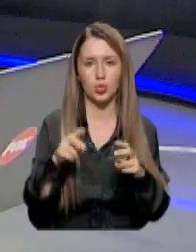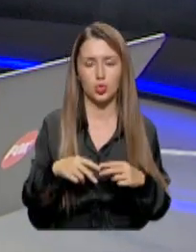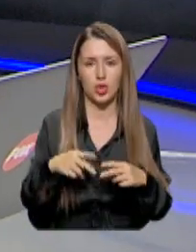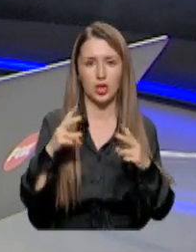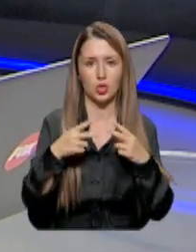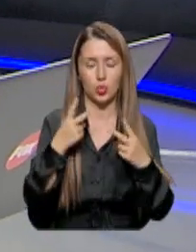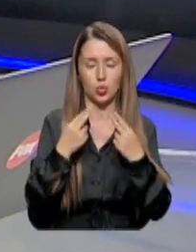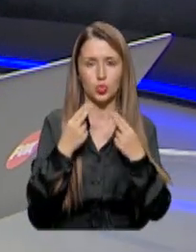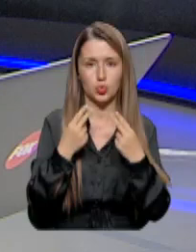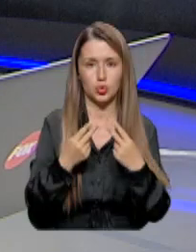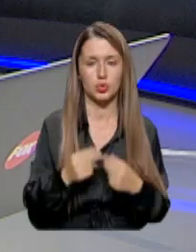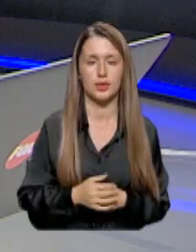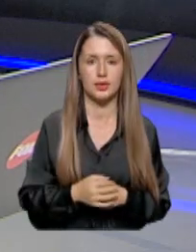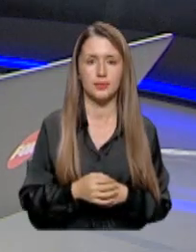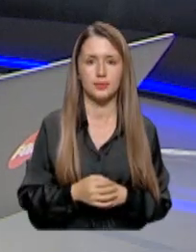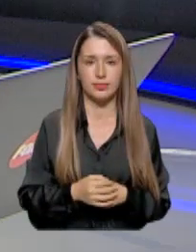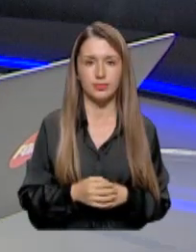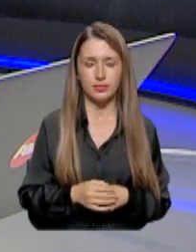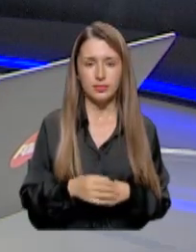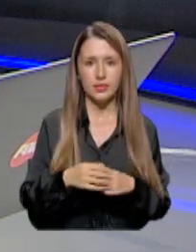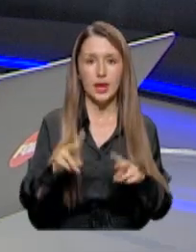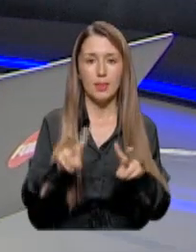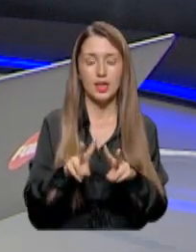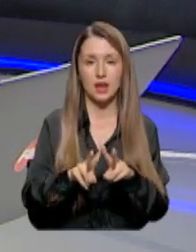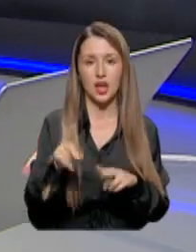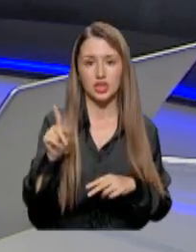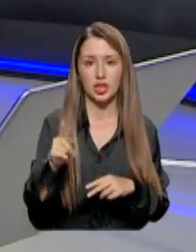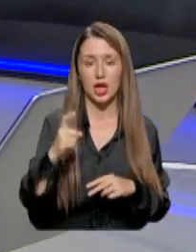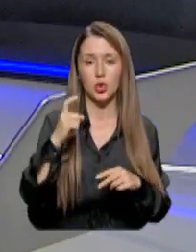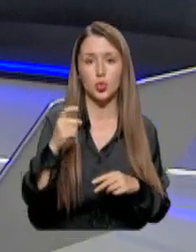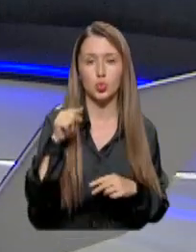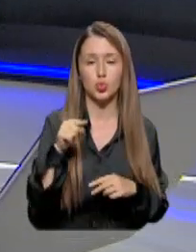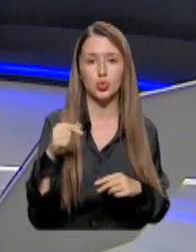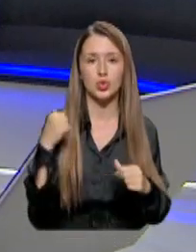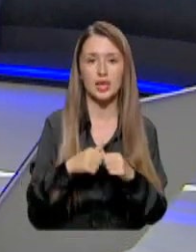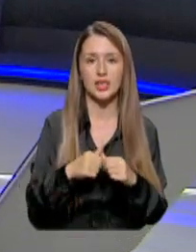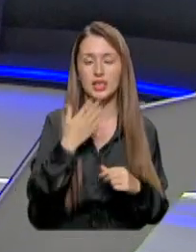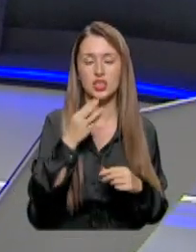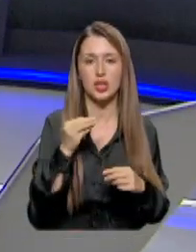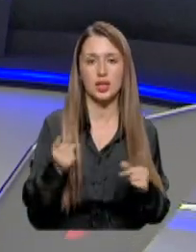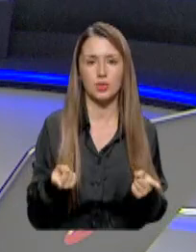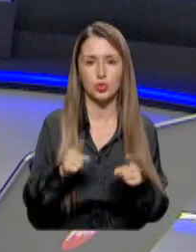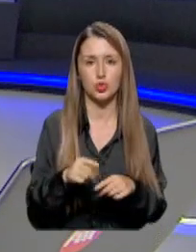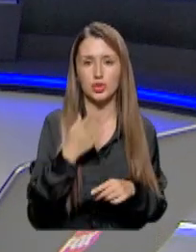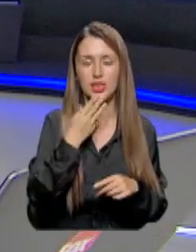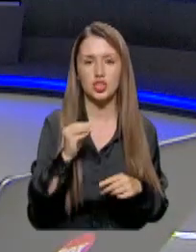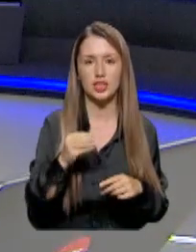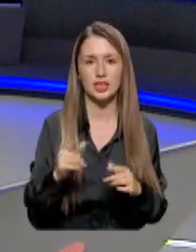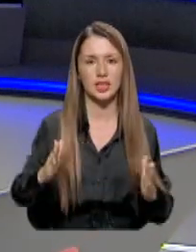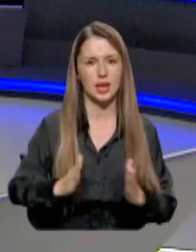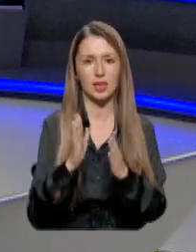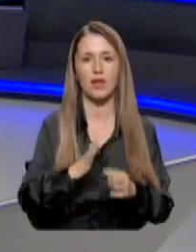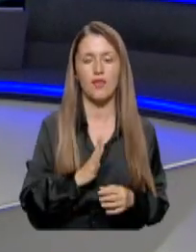elbette. Konuşmazsak olmaz çünkü. Evet, Meral Akşener 9. kez gençlerle buluştu. Gençlerin tepkileri